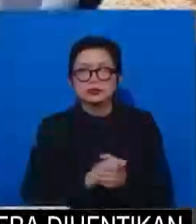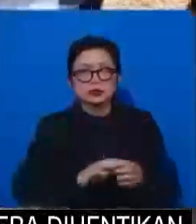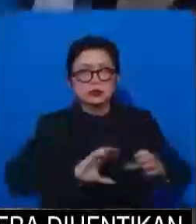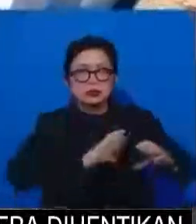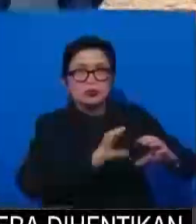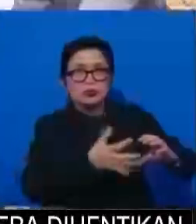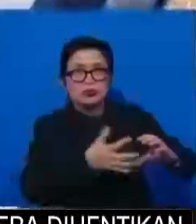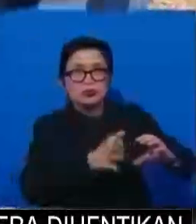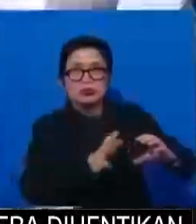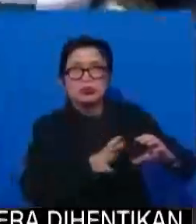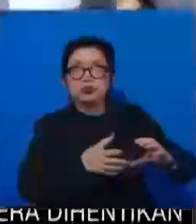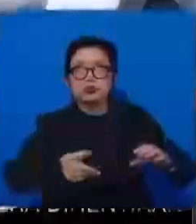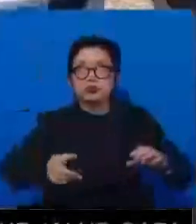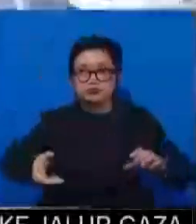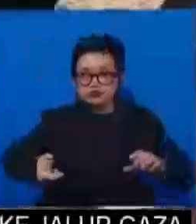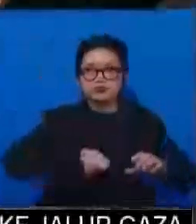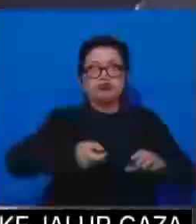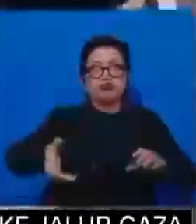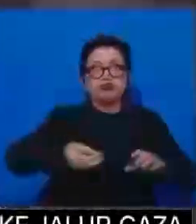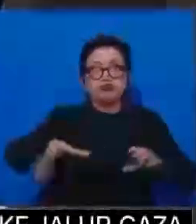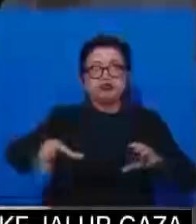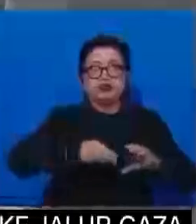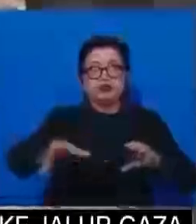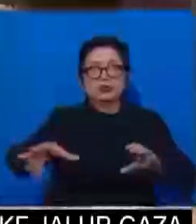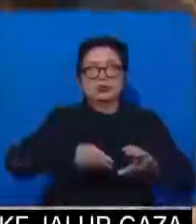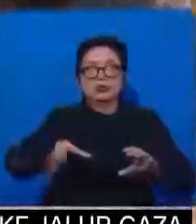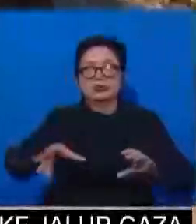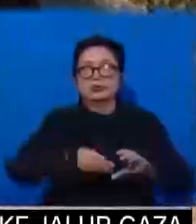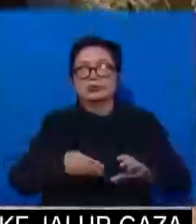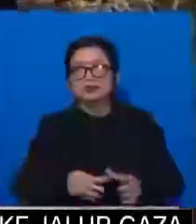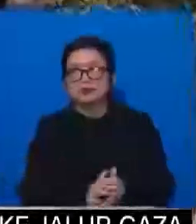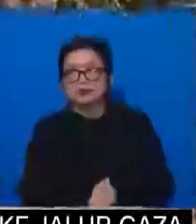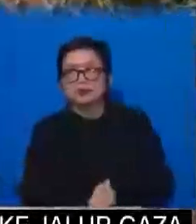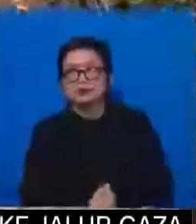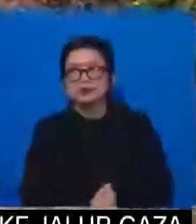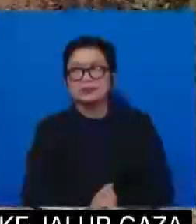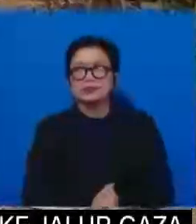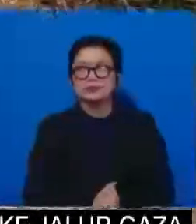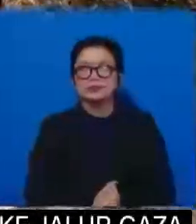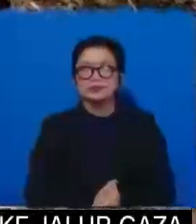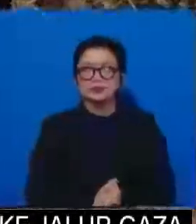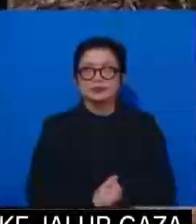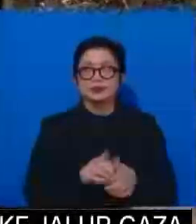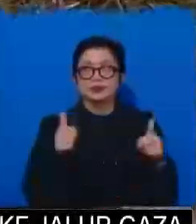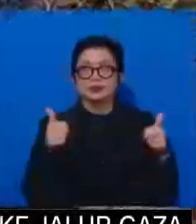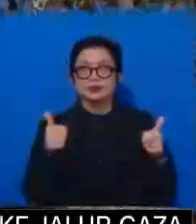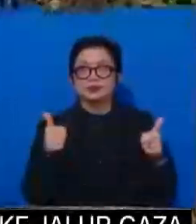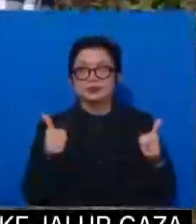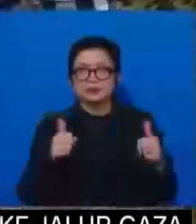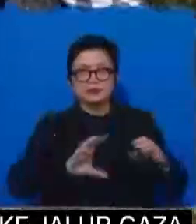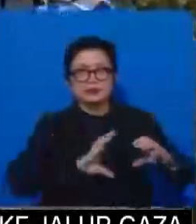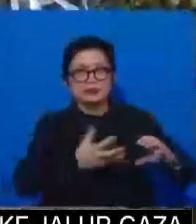serta pompa air. Wah. langsung